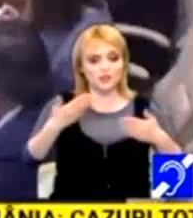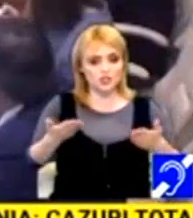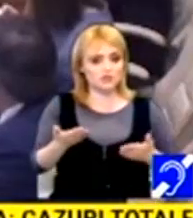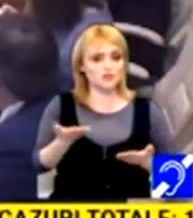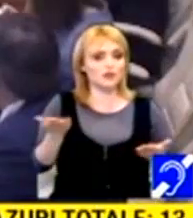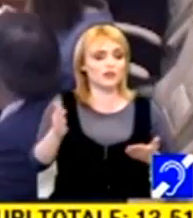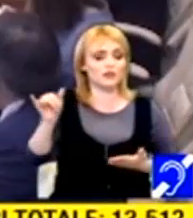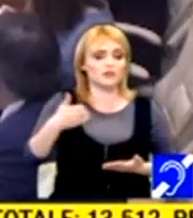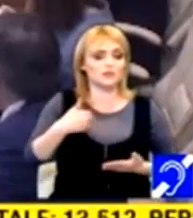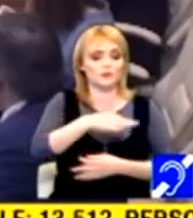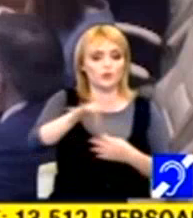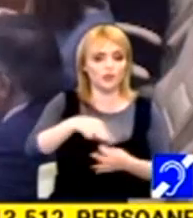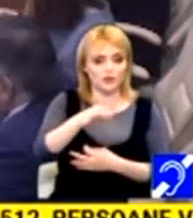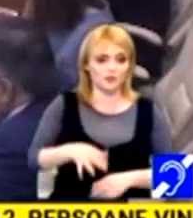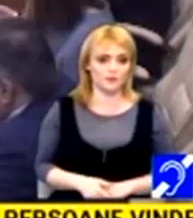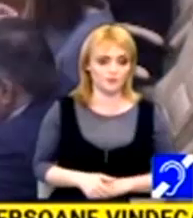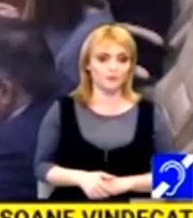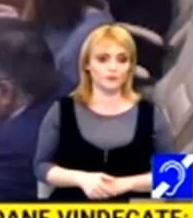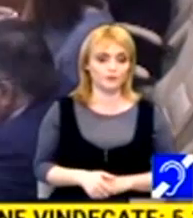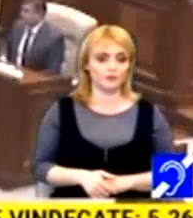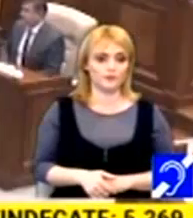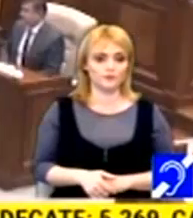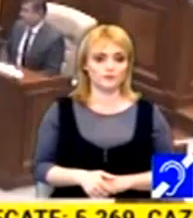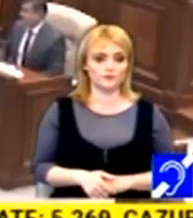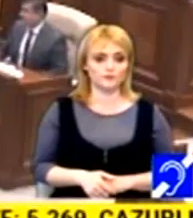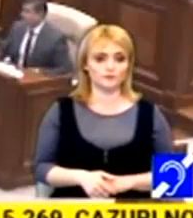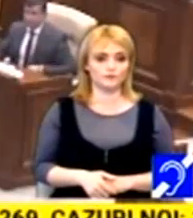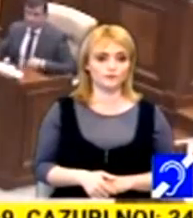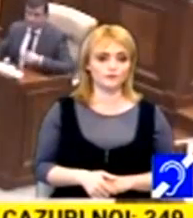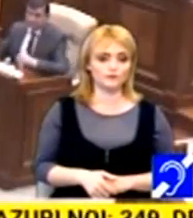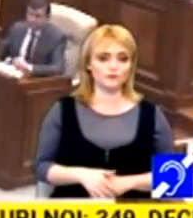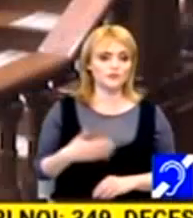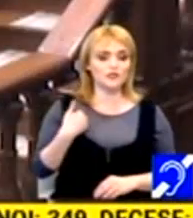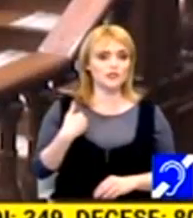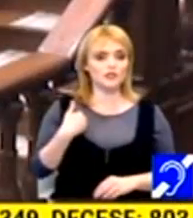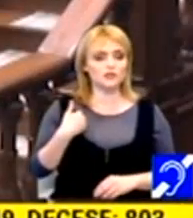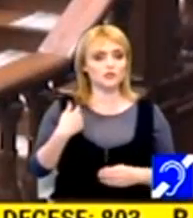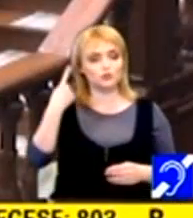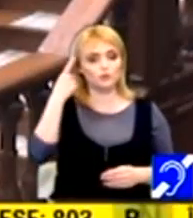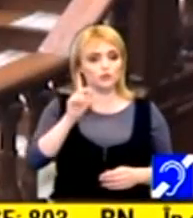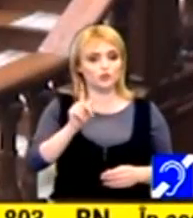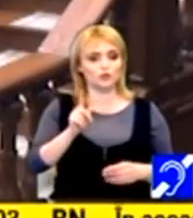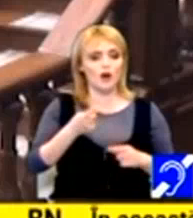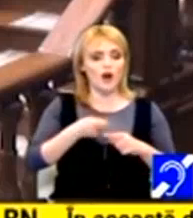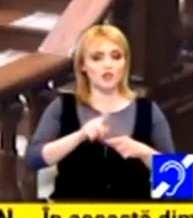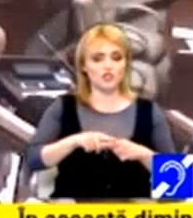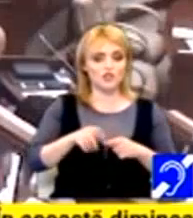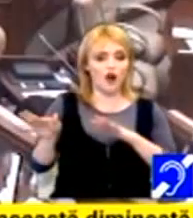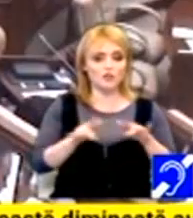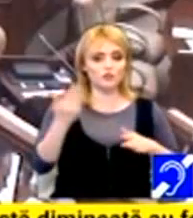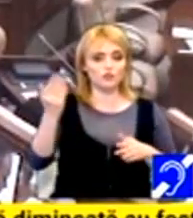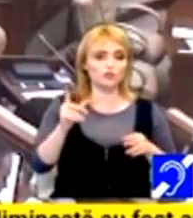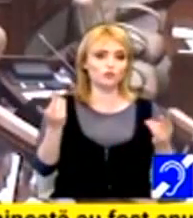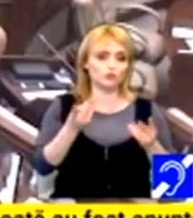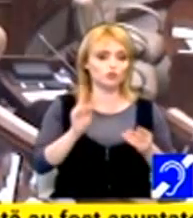întreprinde acțiunile care le consideră potrivite. Și nu cred că aceste acțiuni trebuie comentate. Toate